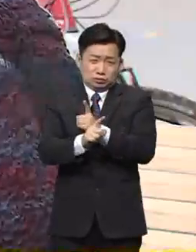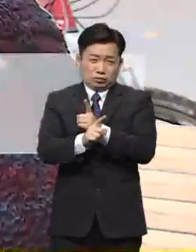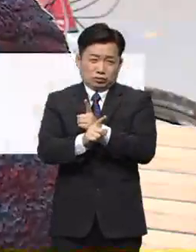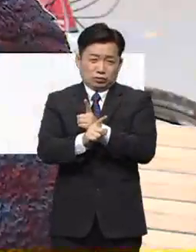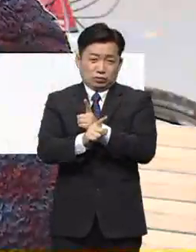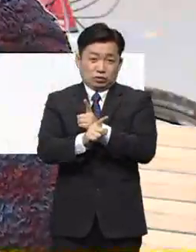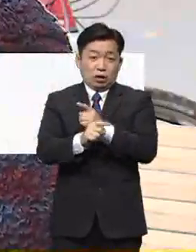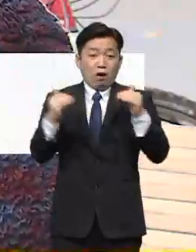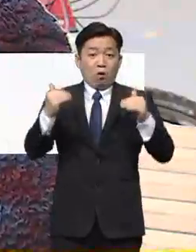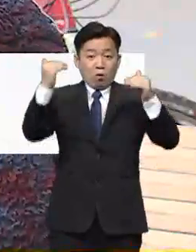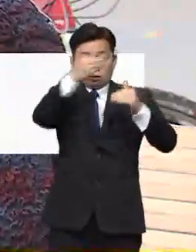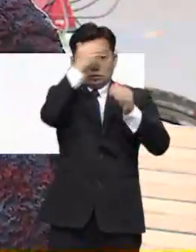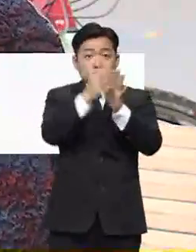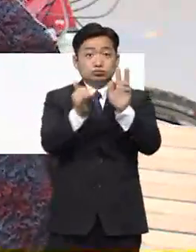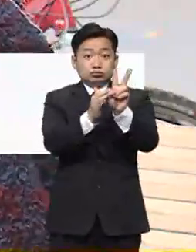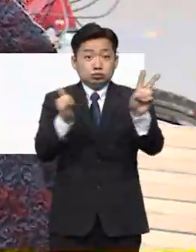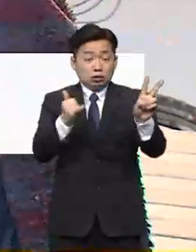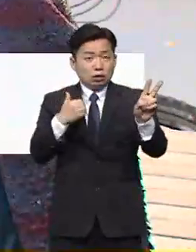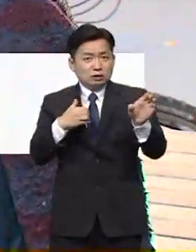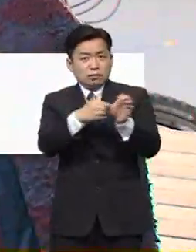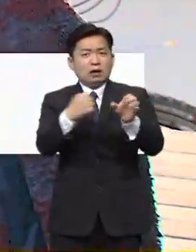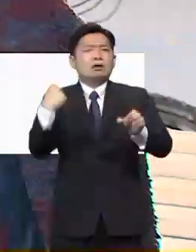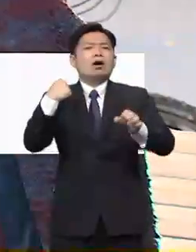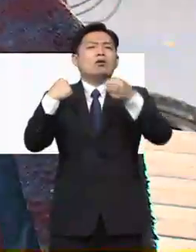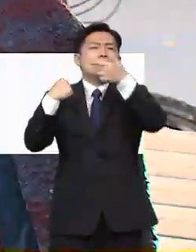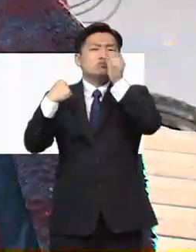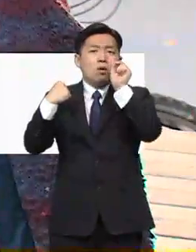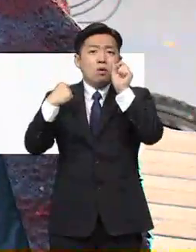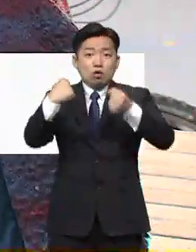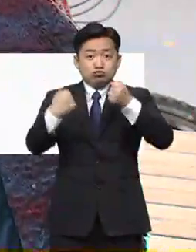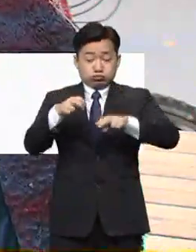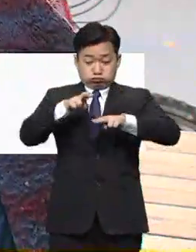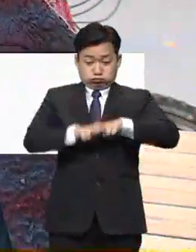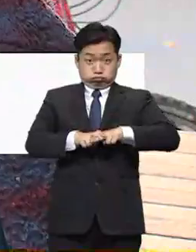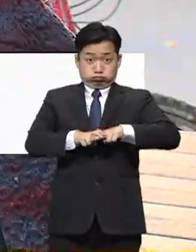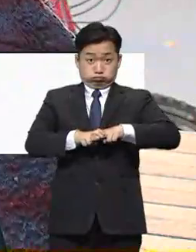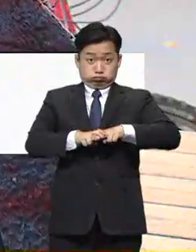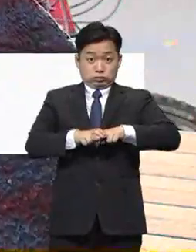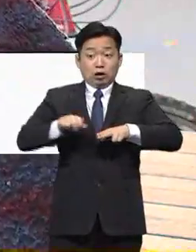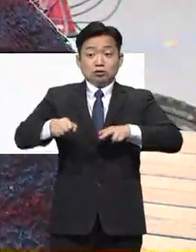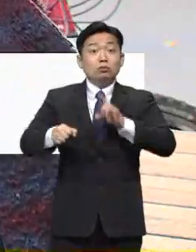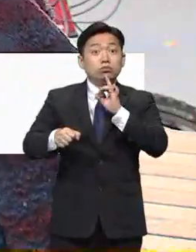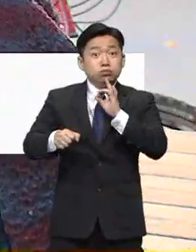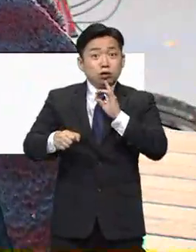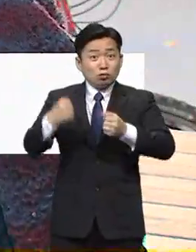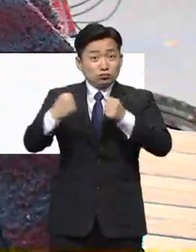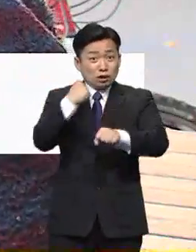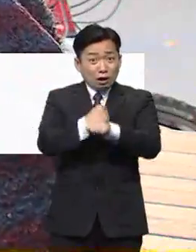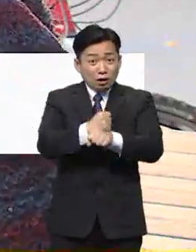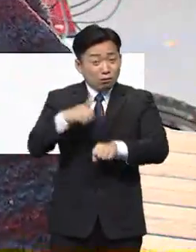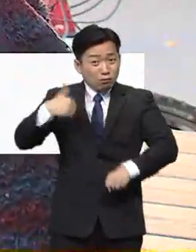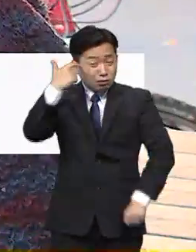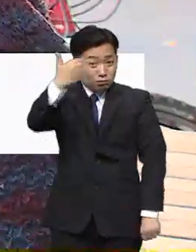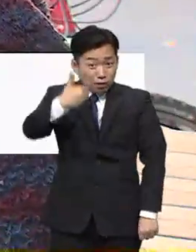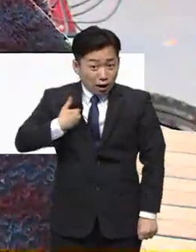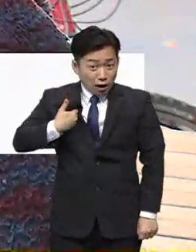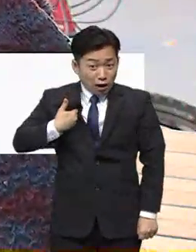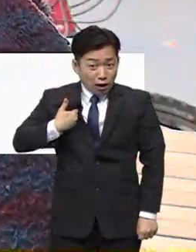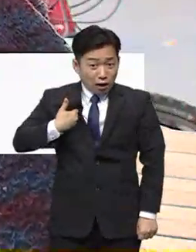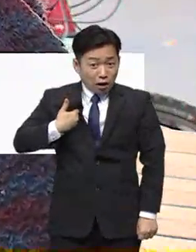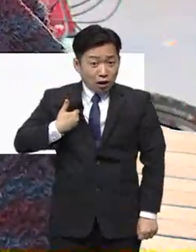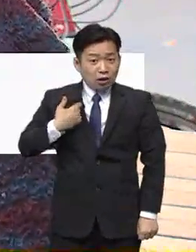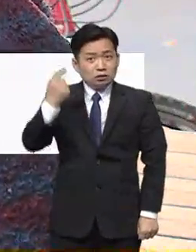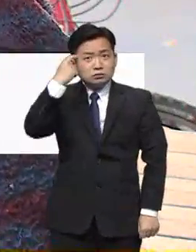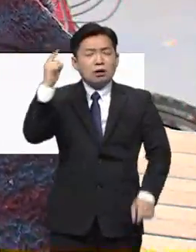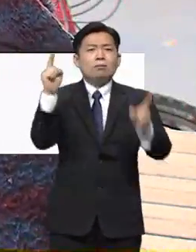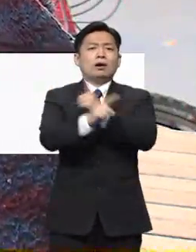청년 둘이니까 제가 어떻게 할 수도 없고 운전대에 앉아서 시동만 걸어도 음주운전이에요 모르셨어요? 그러니까 또